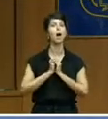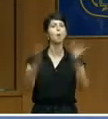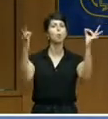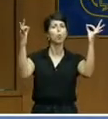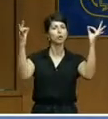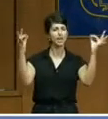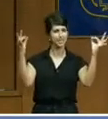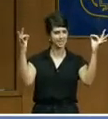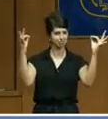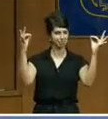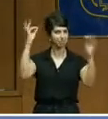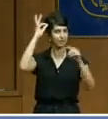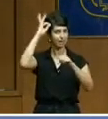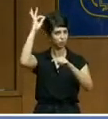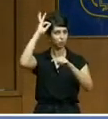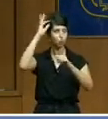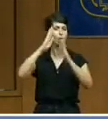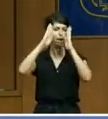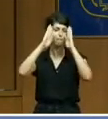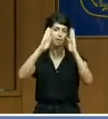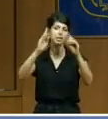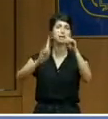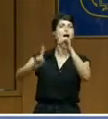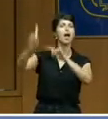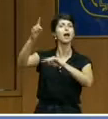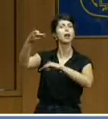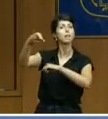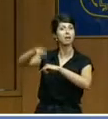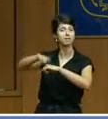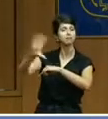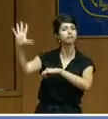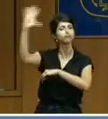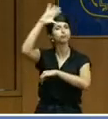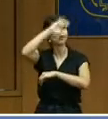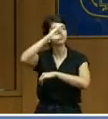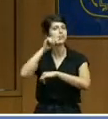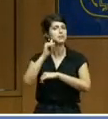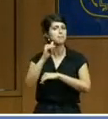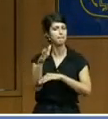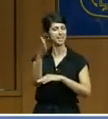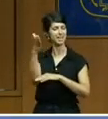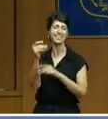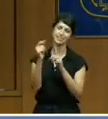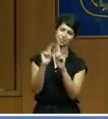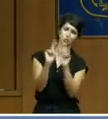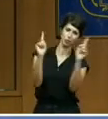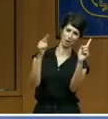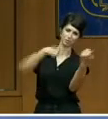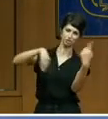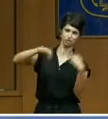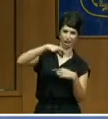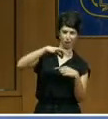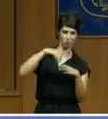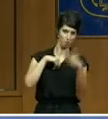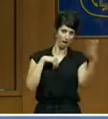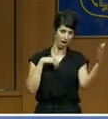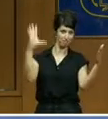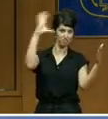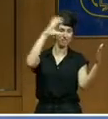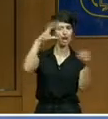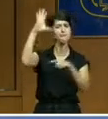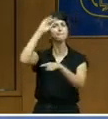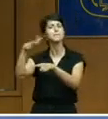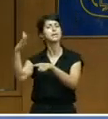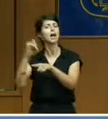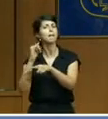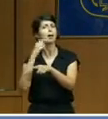הבודהיסטים וההינדואיסטים מאמינים באל המוות, הם בעצם תופסים, התפיסה המזרחית היא אחרת מהתפיסה המערבית, הם